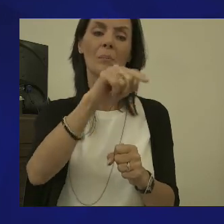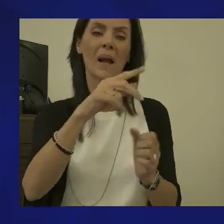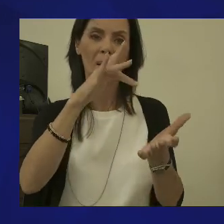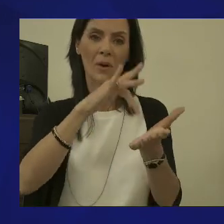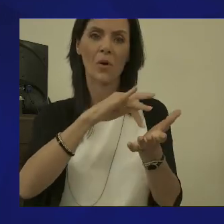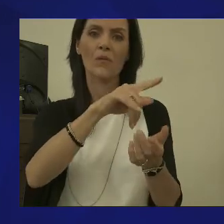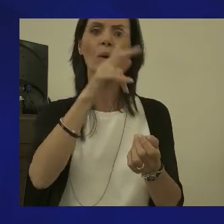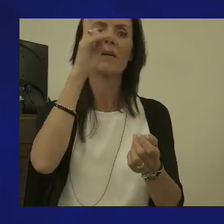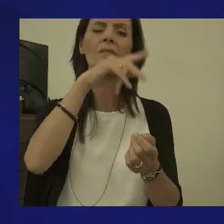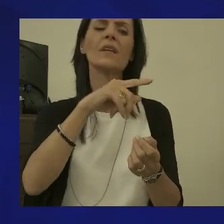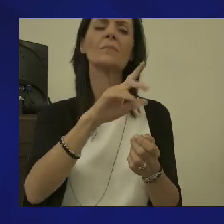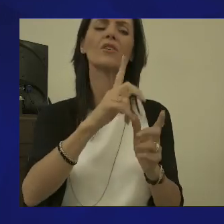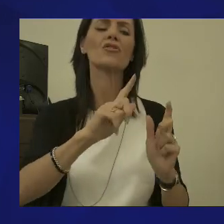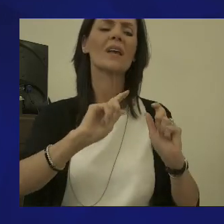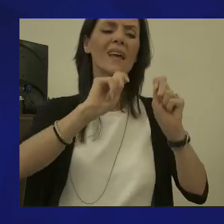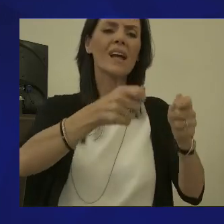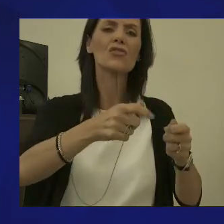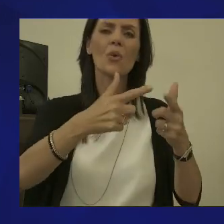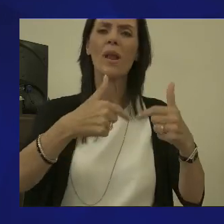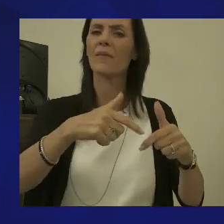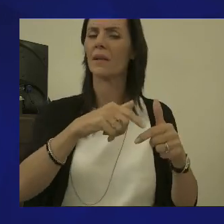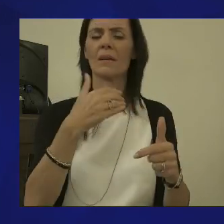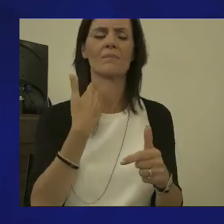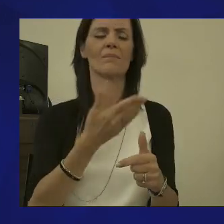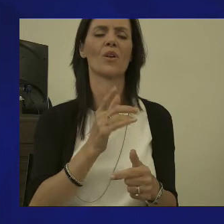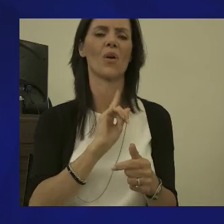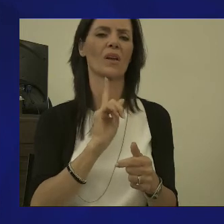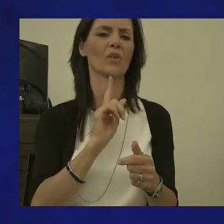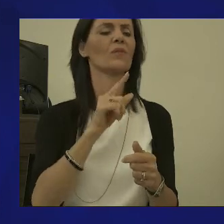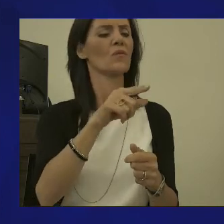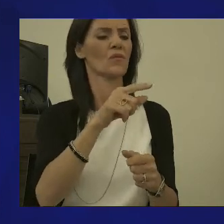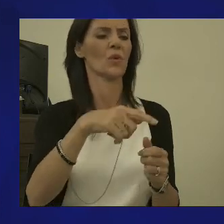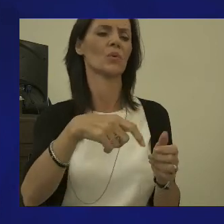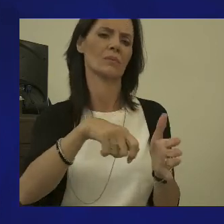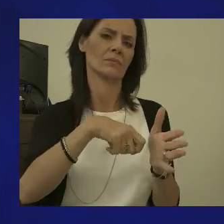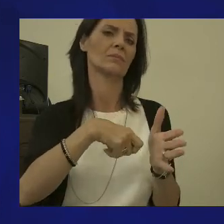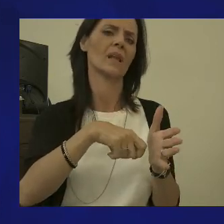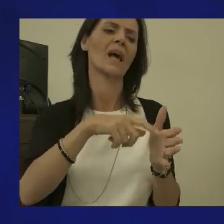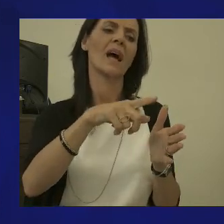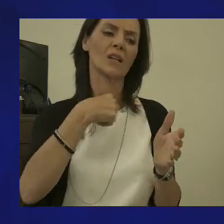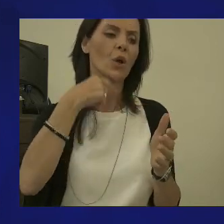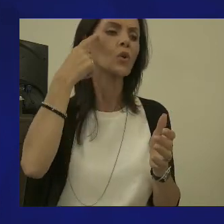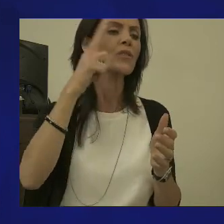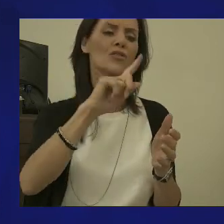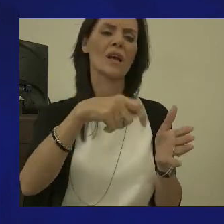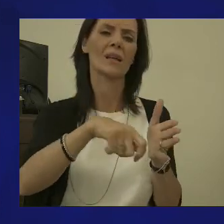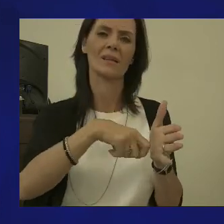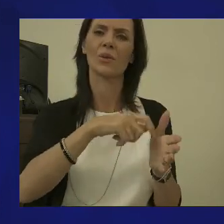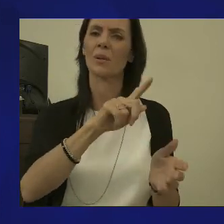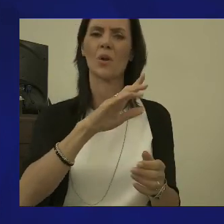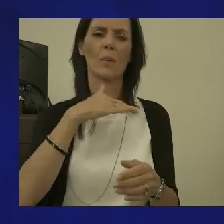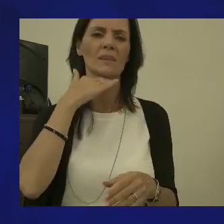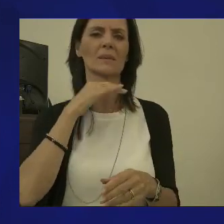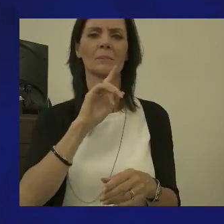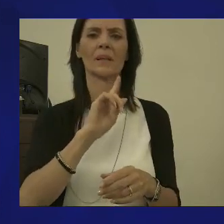הבין שמה שהוגש לנו לוועדה היה לא טוב, והוא ערך תיקונים, אבל אני חושבת שהתיקונים האלה לא מספיקים. עכשיו